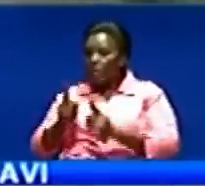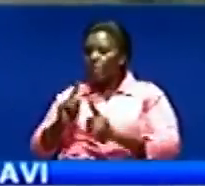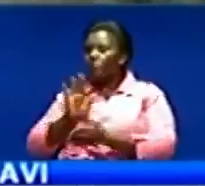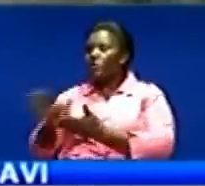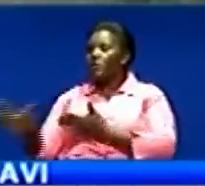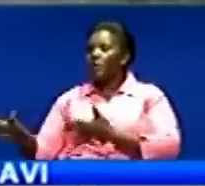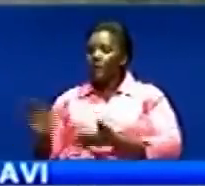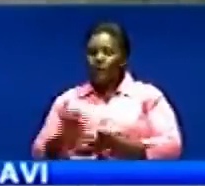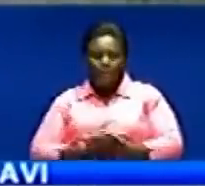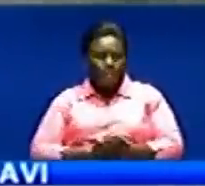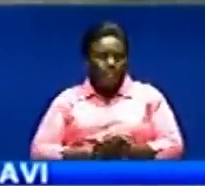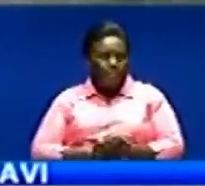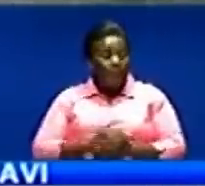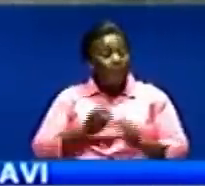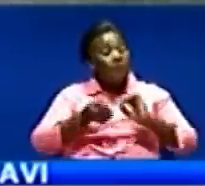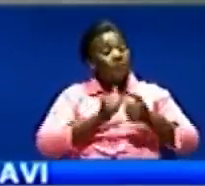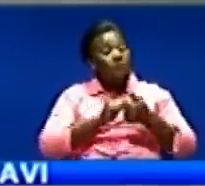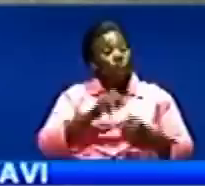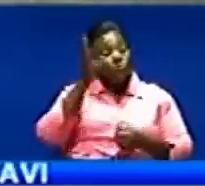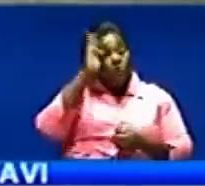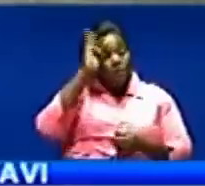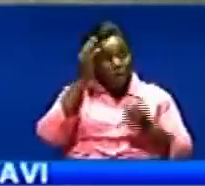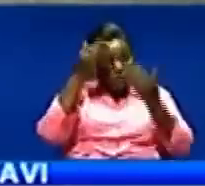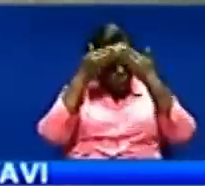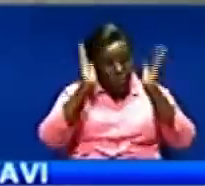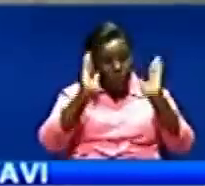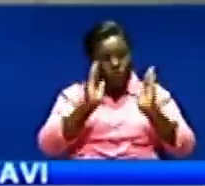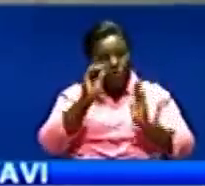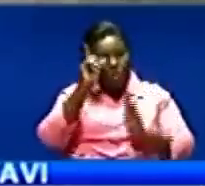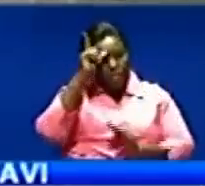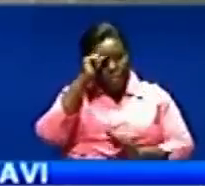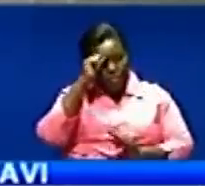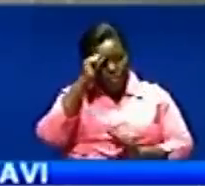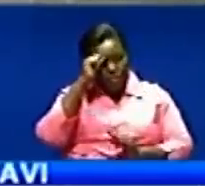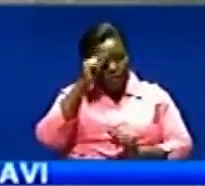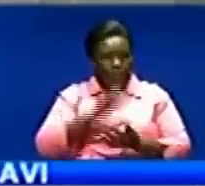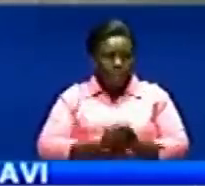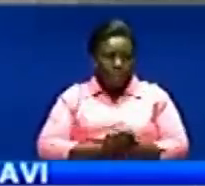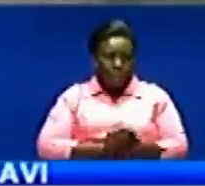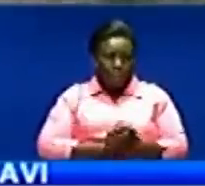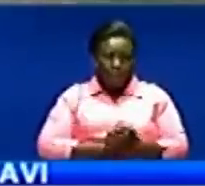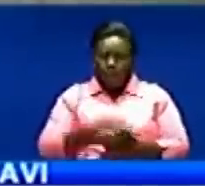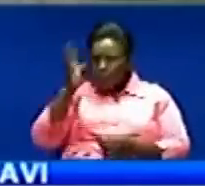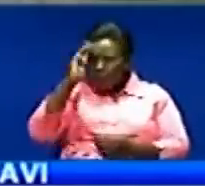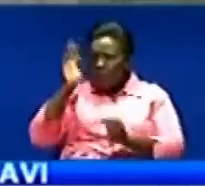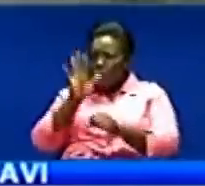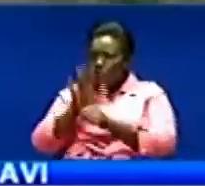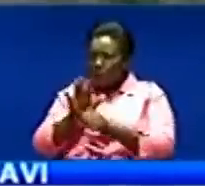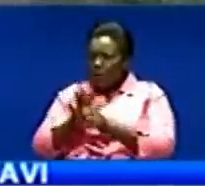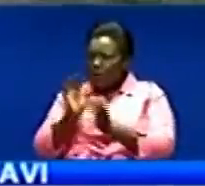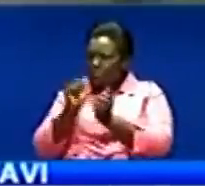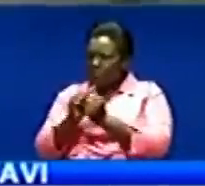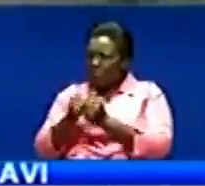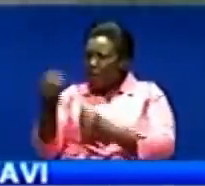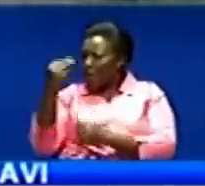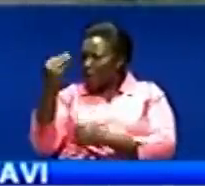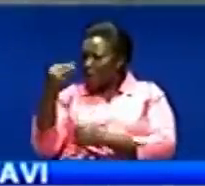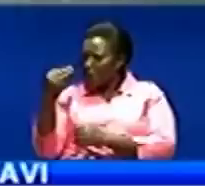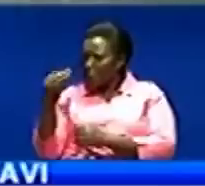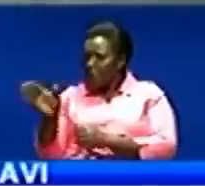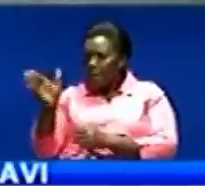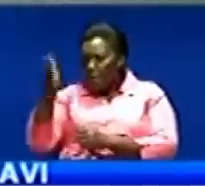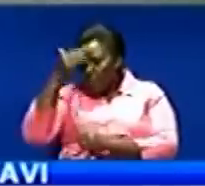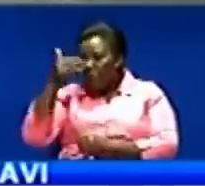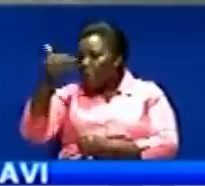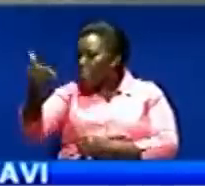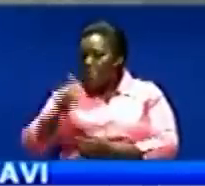wazazi wana mwamko mdogo. Wazazi wengi masuala ya elimu wameyaweka hawajawekea kipaumbele,